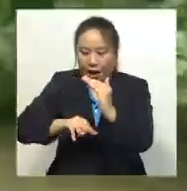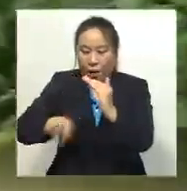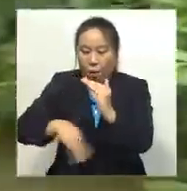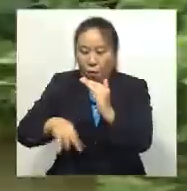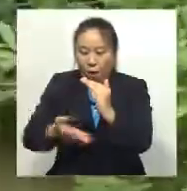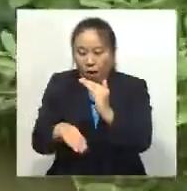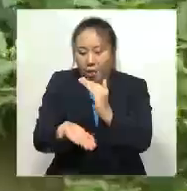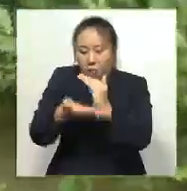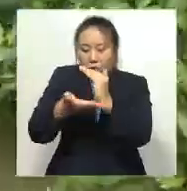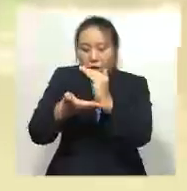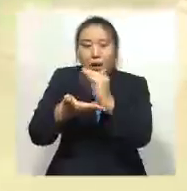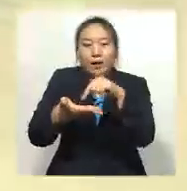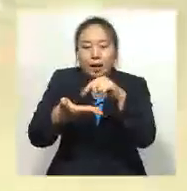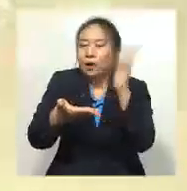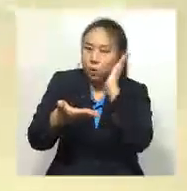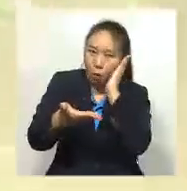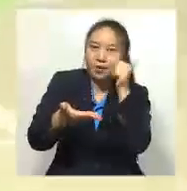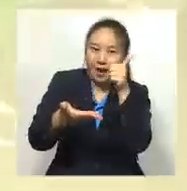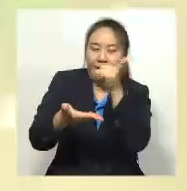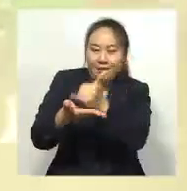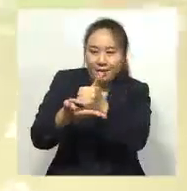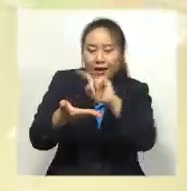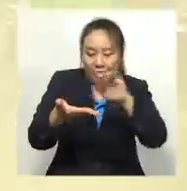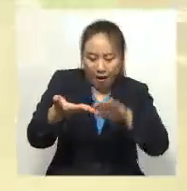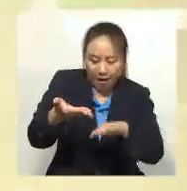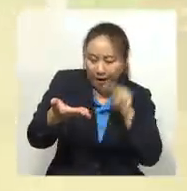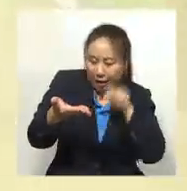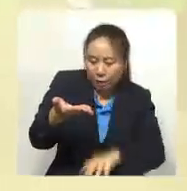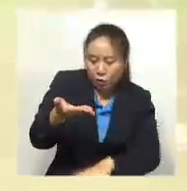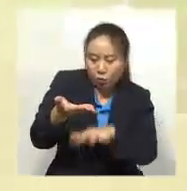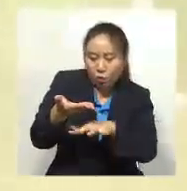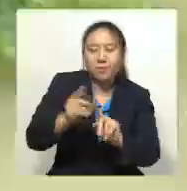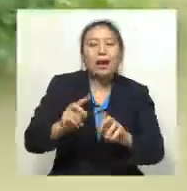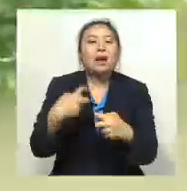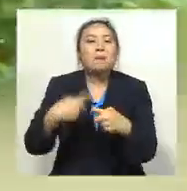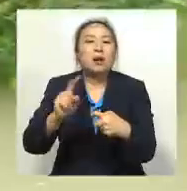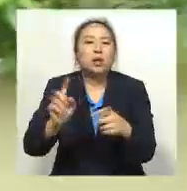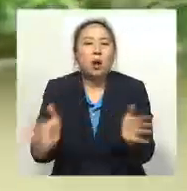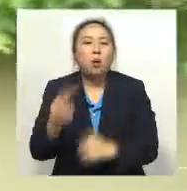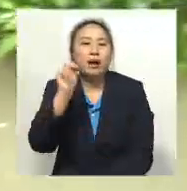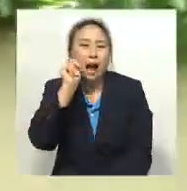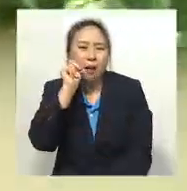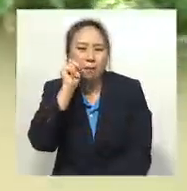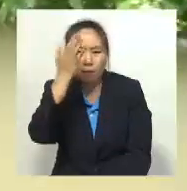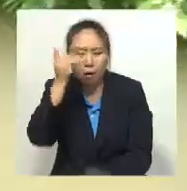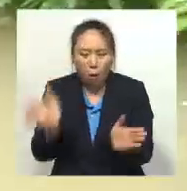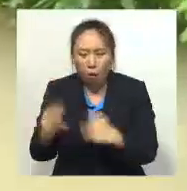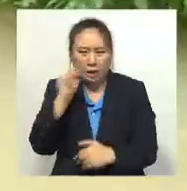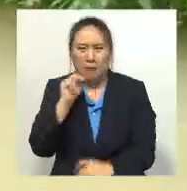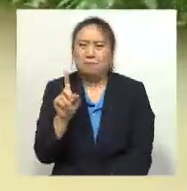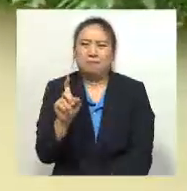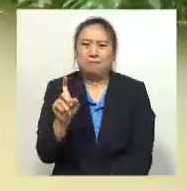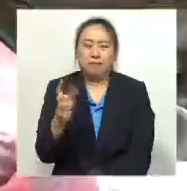ามารถนอนบนบ้านได้นะคะแต่ว่าก็จะลำบากในเรื่องของห้องน้ำเพราะว่าไม่สามารถใช้งานห้องน้ำได้นะ